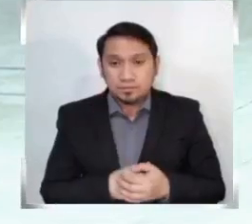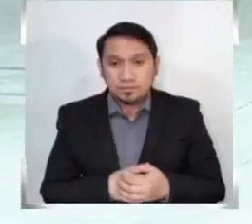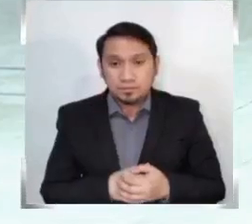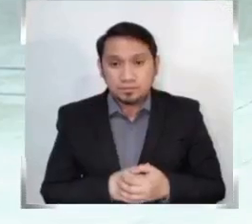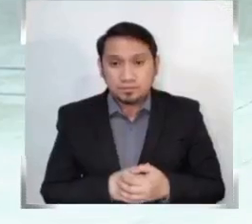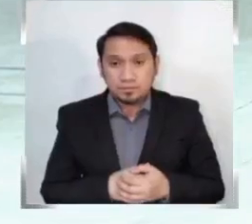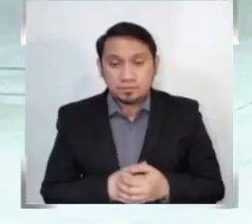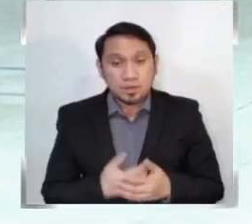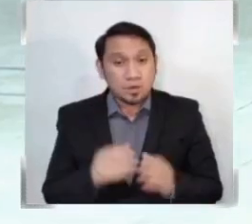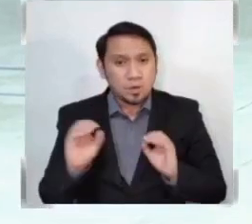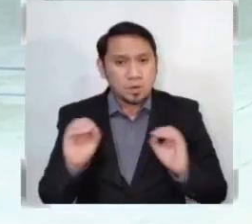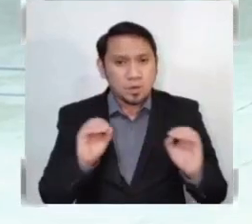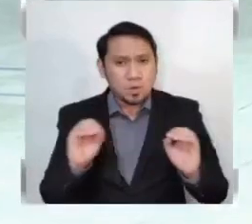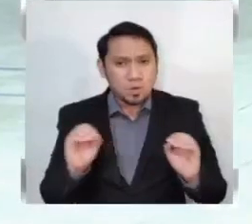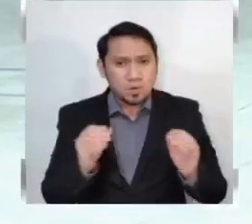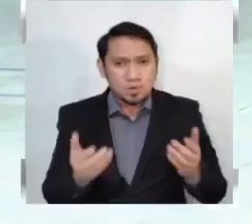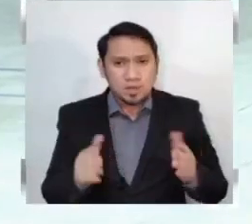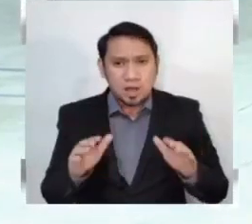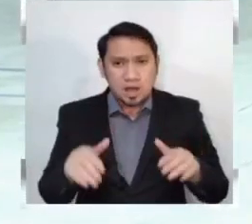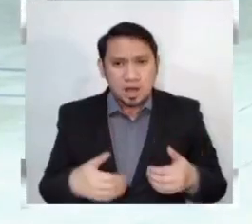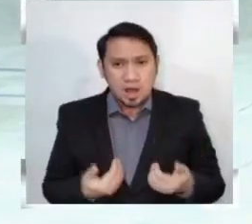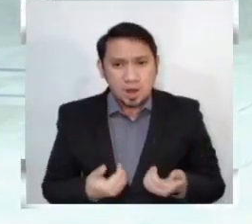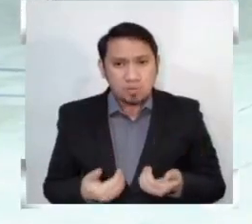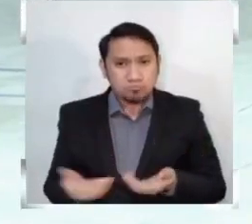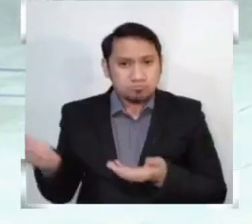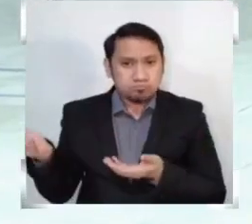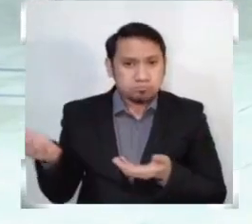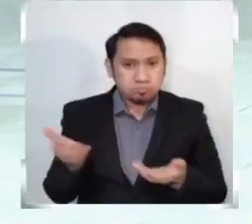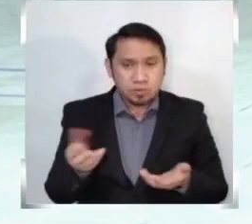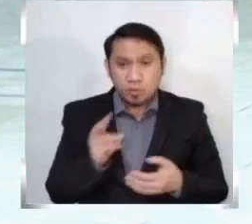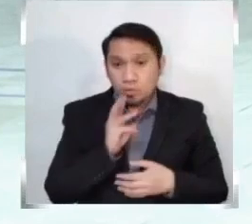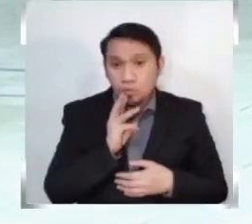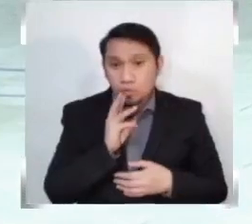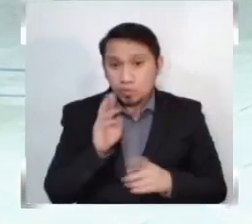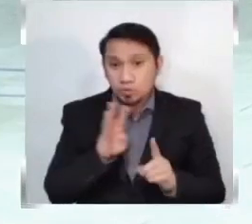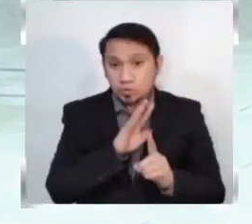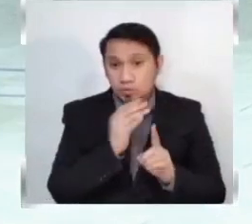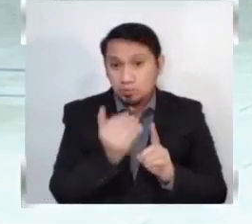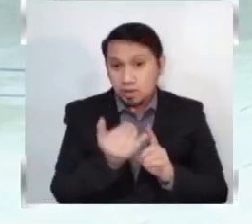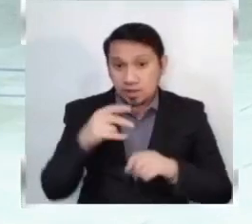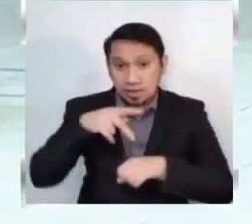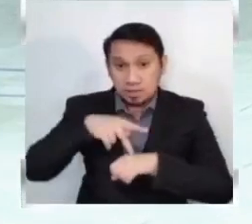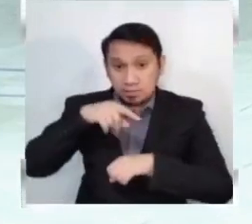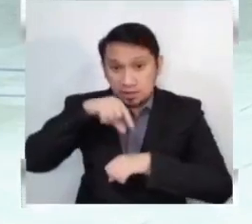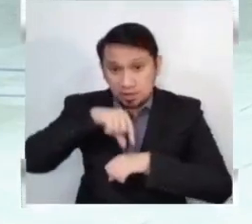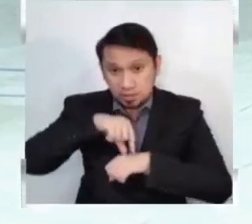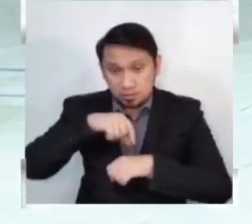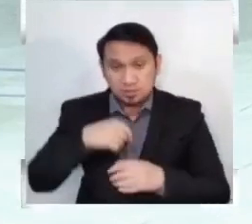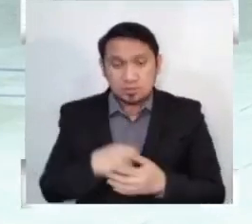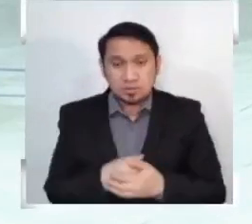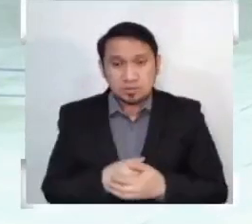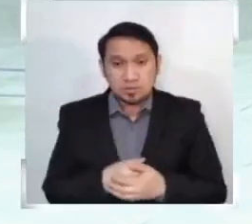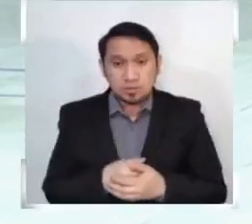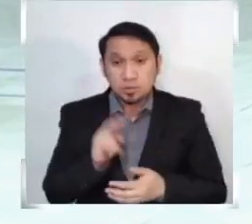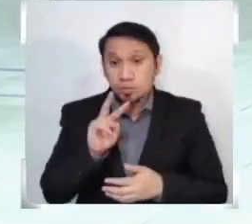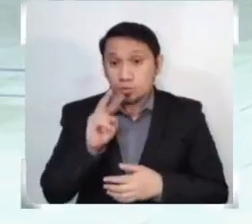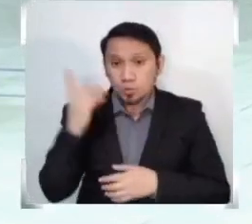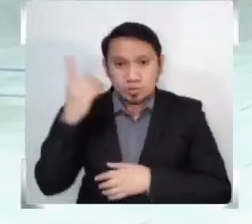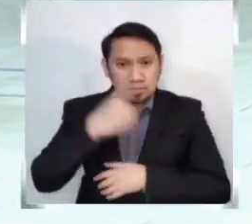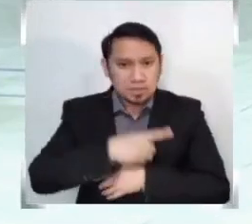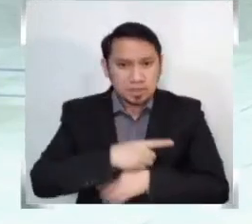Kanya-kanyang diskarte sa pag-igib ang mga residente sa isang barangay sa Parañaque na mahigit 2 araw nang walang